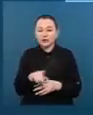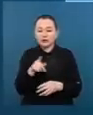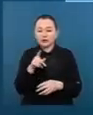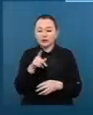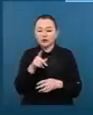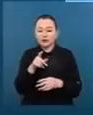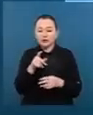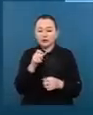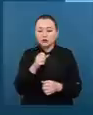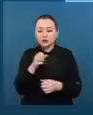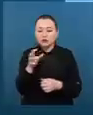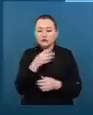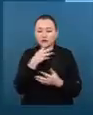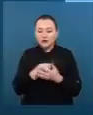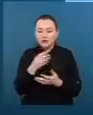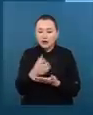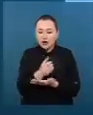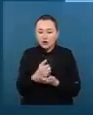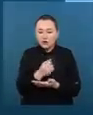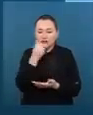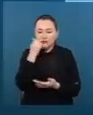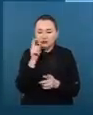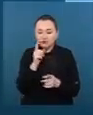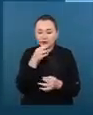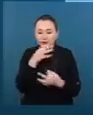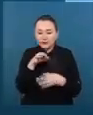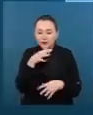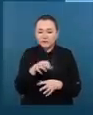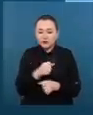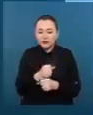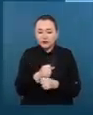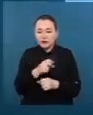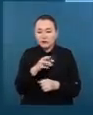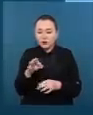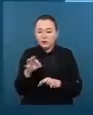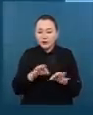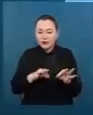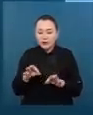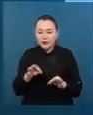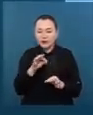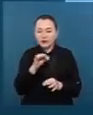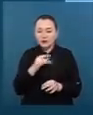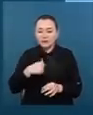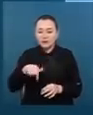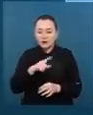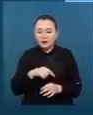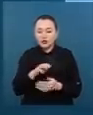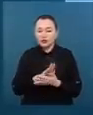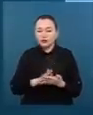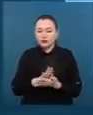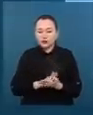тоже выходит в свои дефекты. Во-вторых, мы все делаем по проекту. И мы